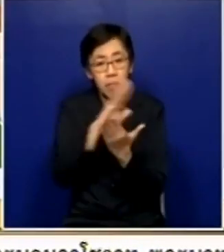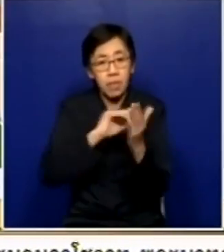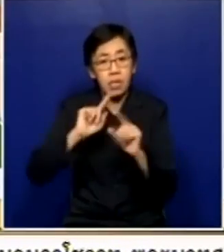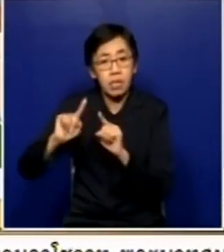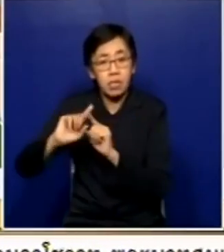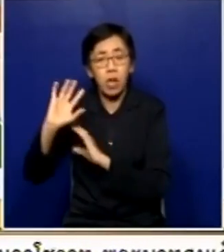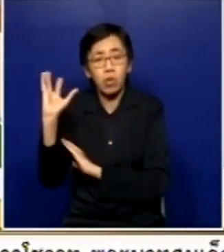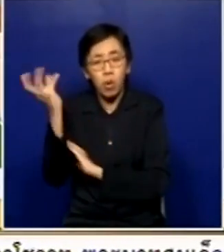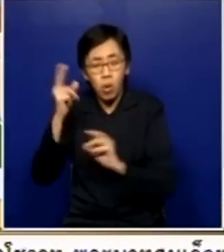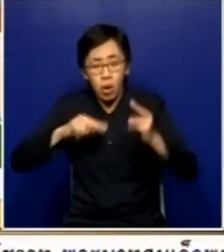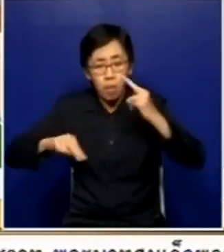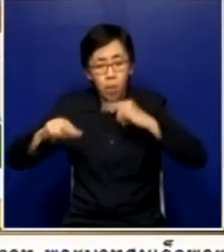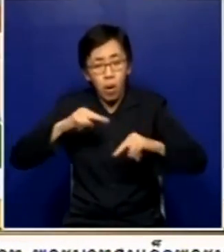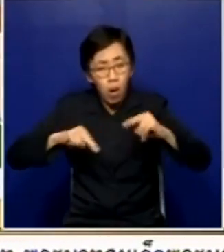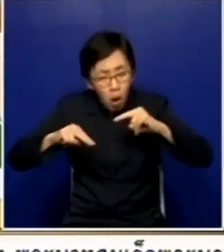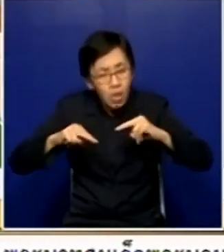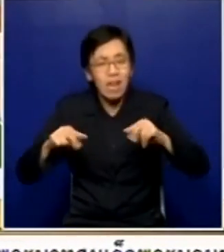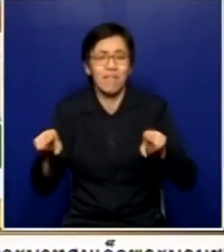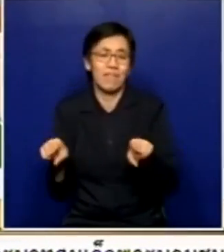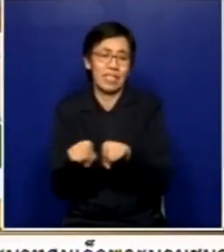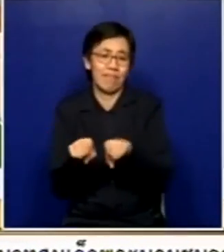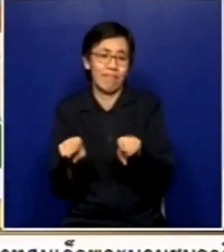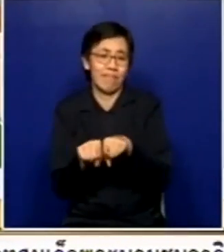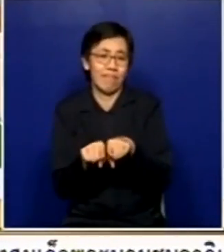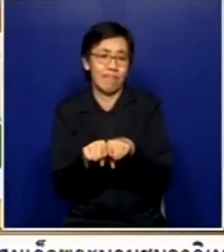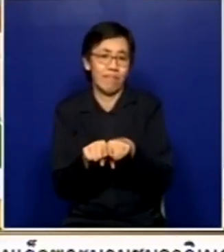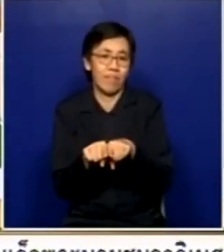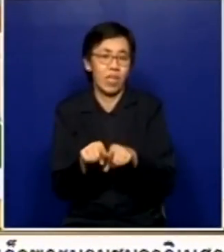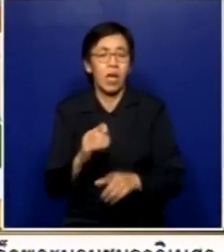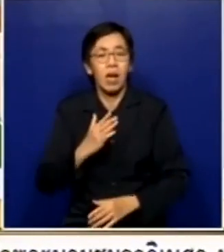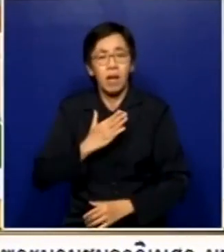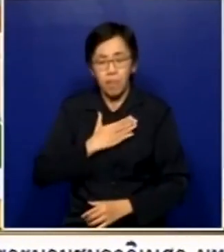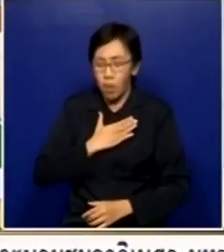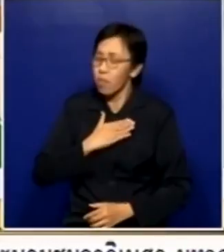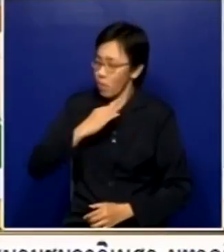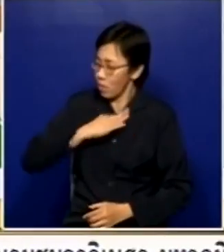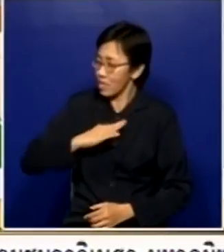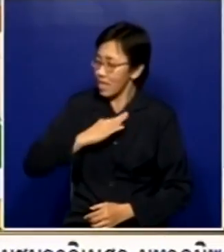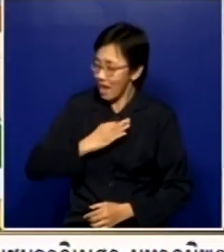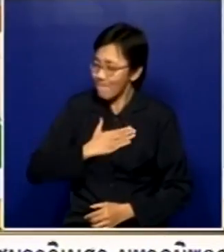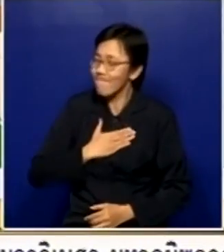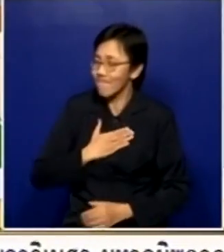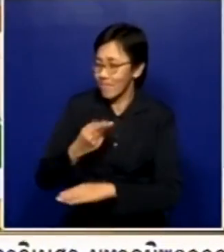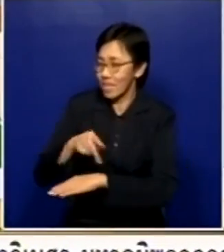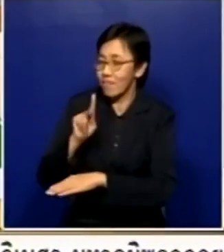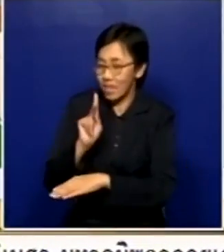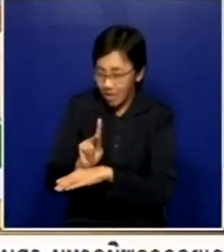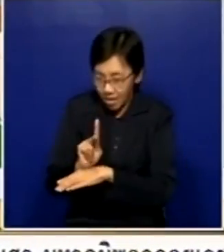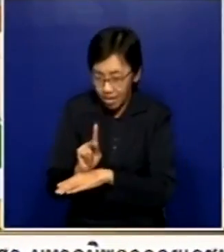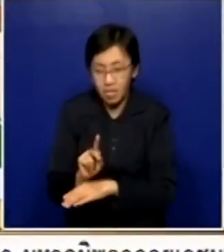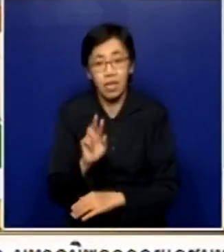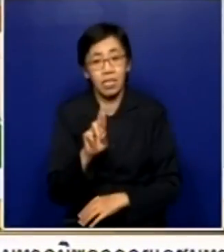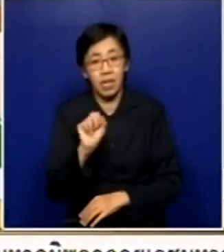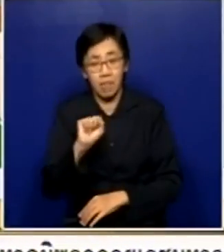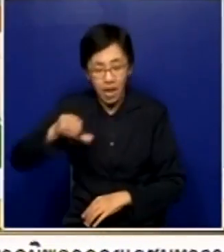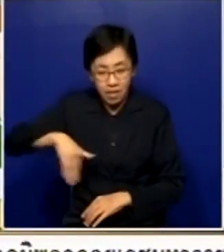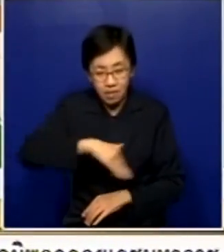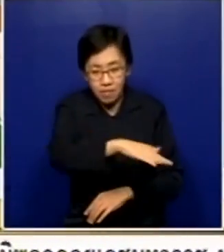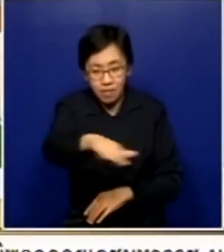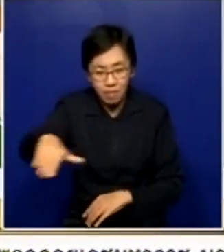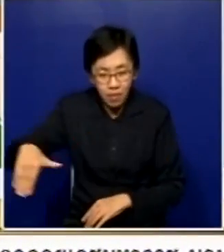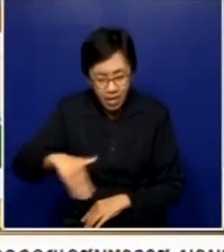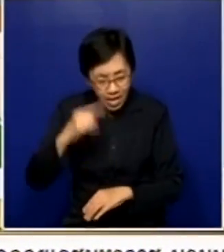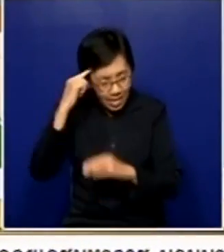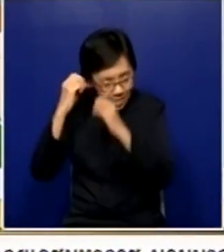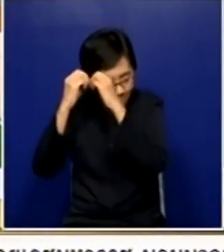ก็ปกครองด้วยระบอบหลักการเช่นนี้ซึ่งผมก็เชื่อว่าท่านประธานและท่านสมาชิกรัฐสภาแต่ละท่านต่างก็มีความฝัน